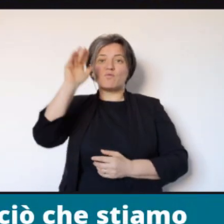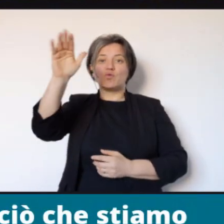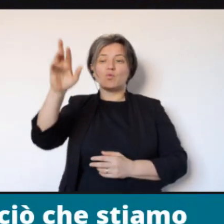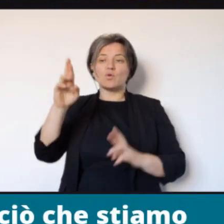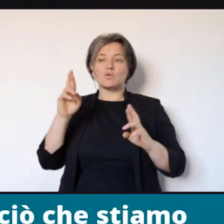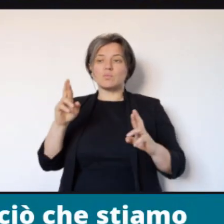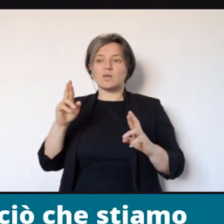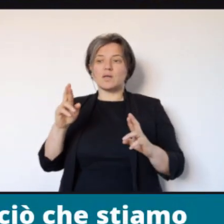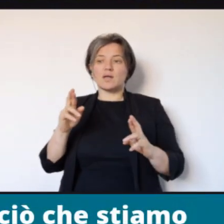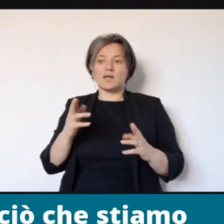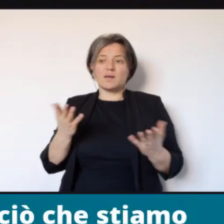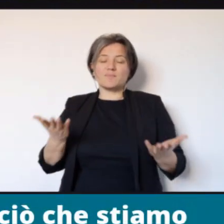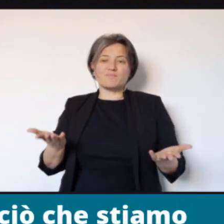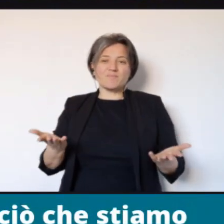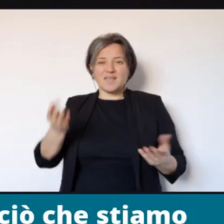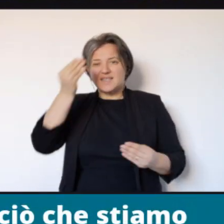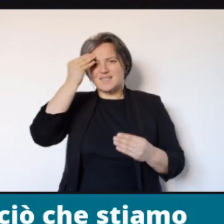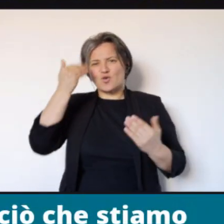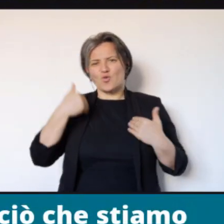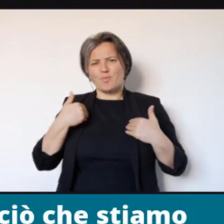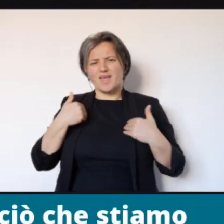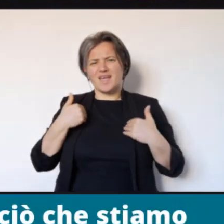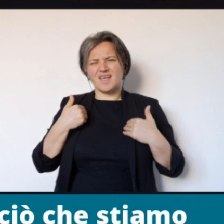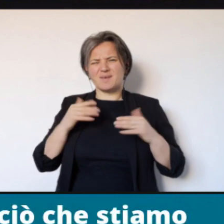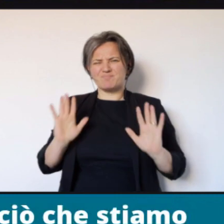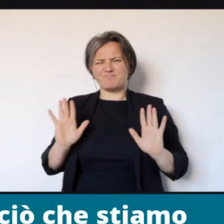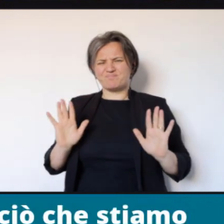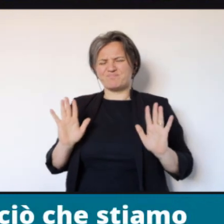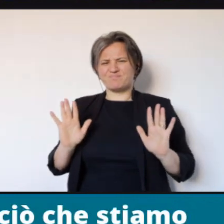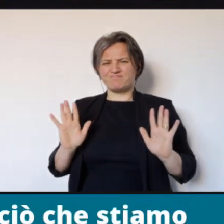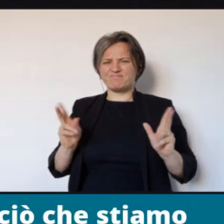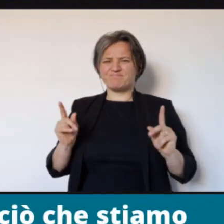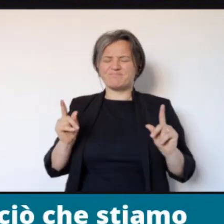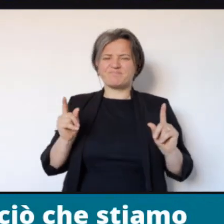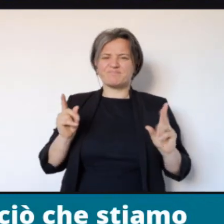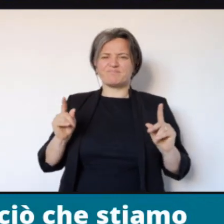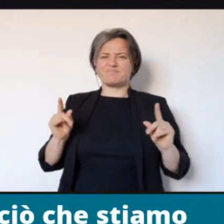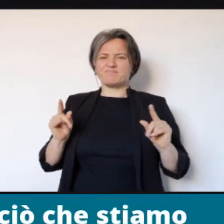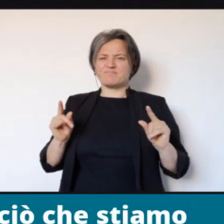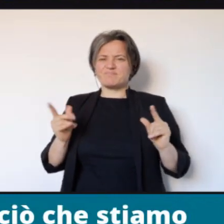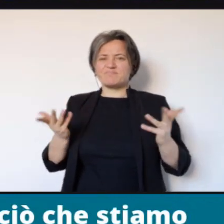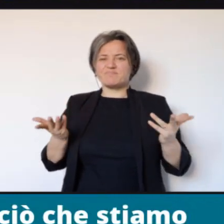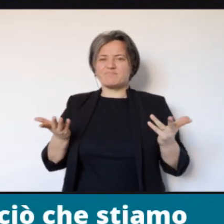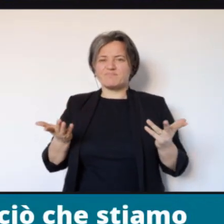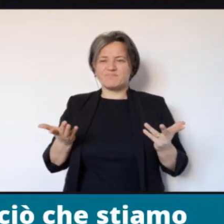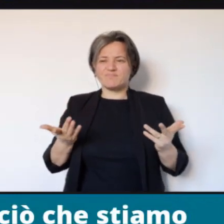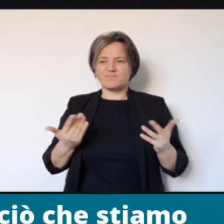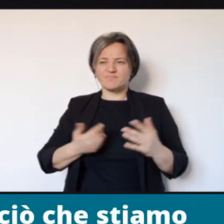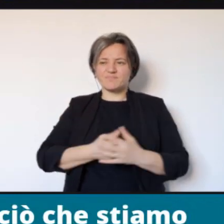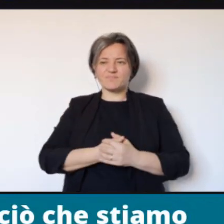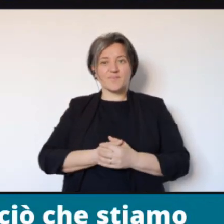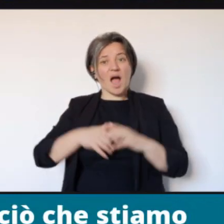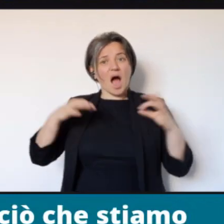guardare al futuro con speranza? Che abbiamo visto? Secondo me ci sono